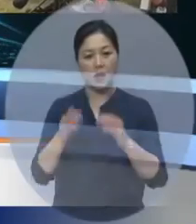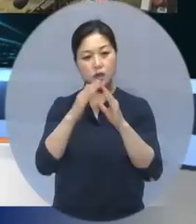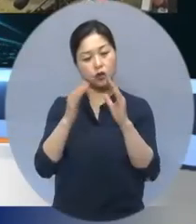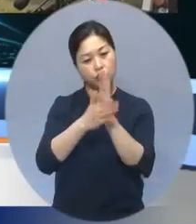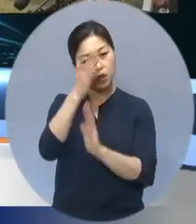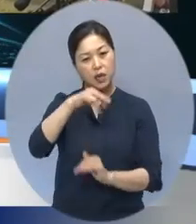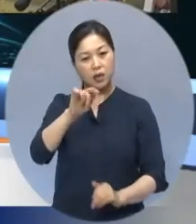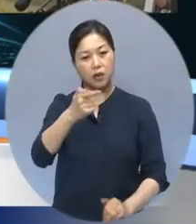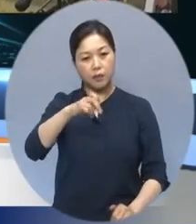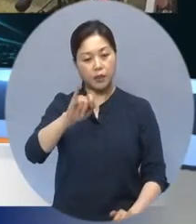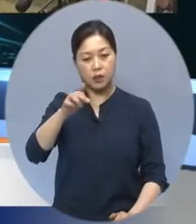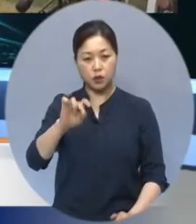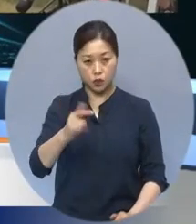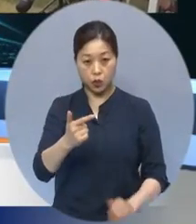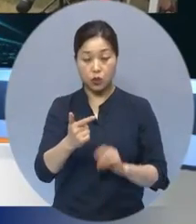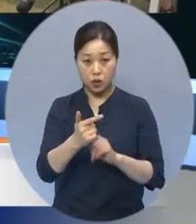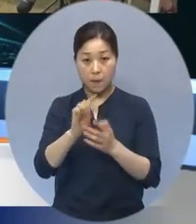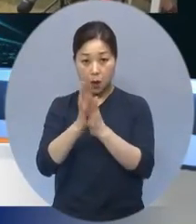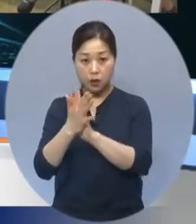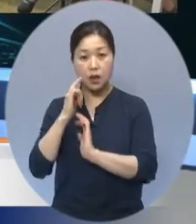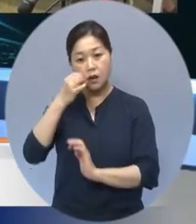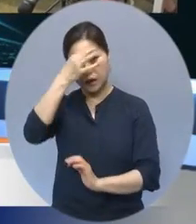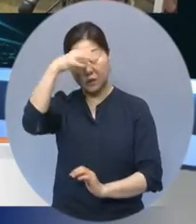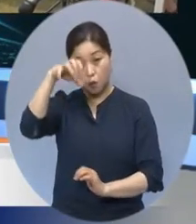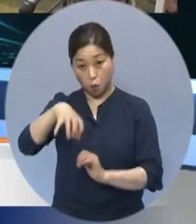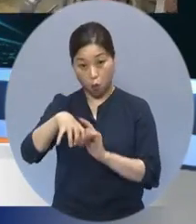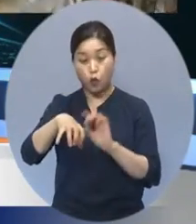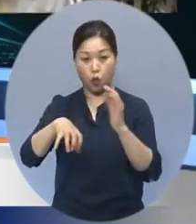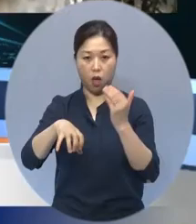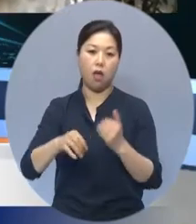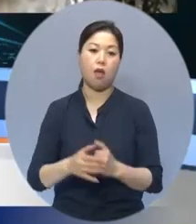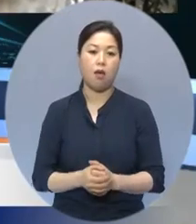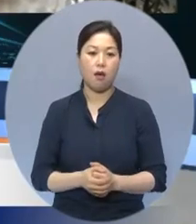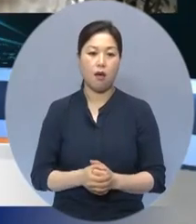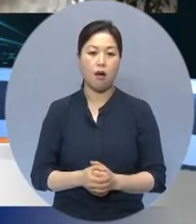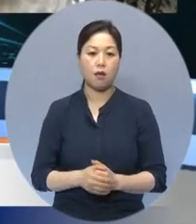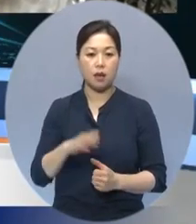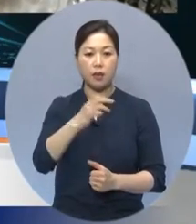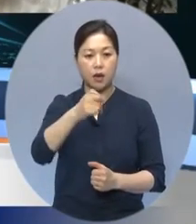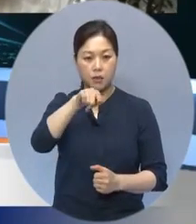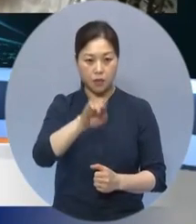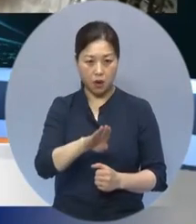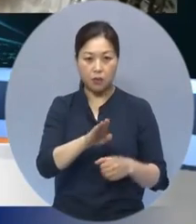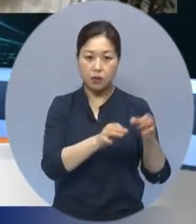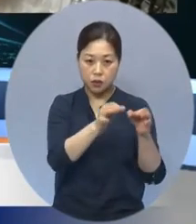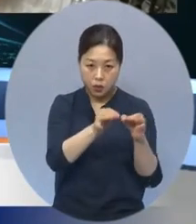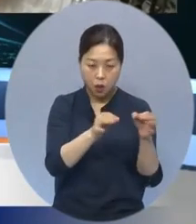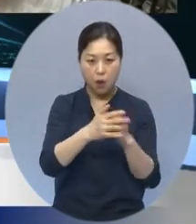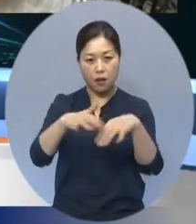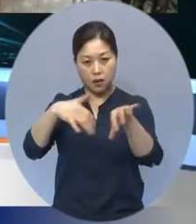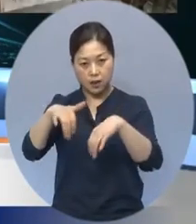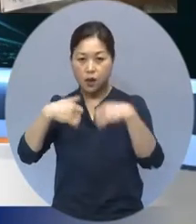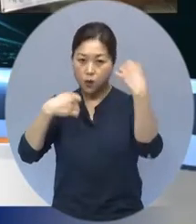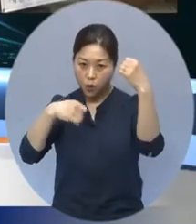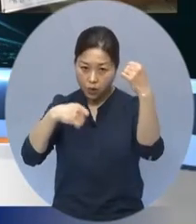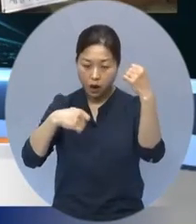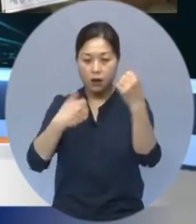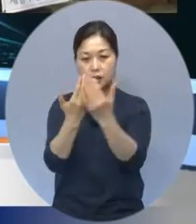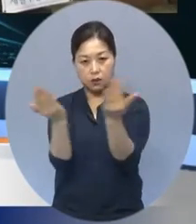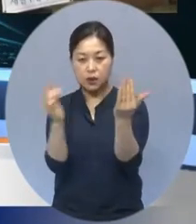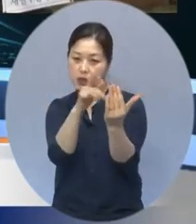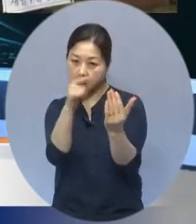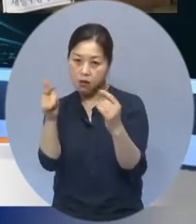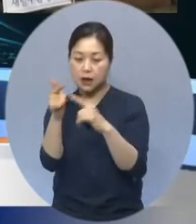전주시의 선미촌이 예술촌으로 새롭게 거듭났습니다. 팝업 스토어와 버스킹 공연, 전시 등